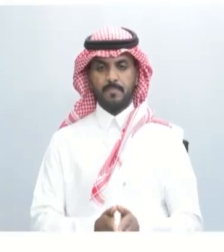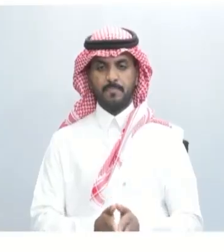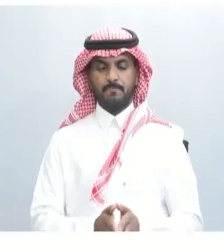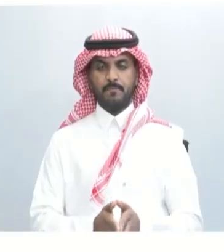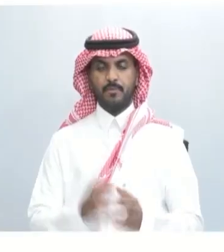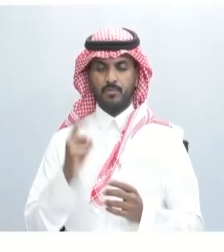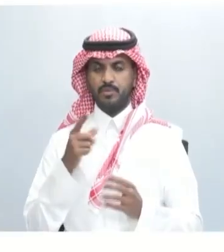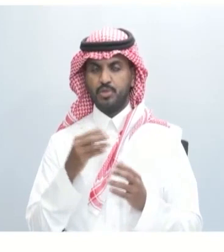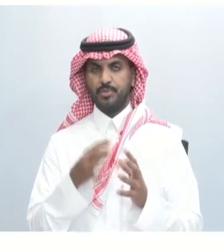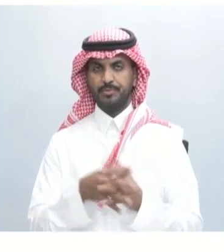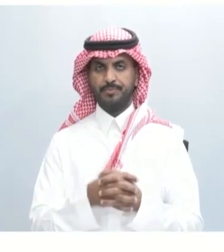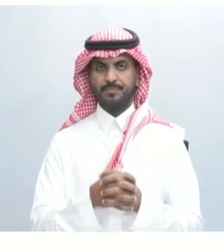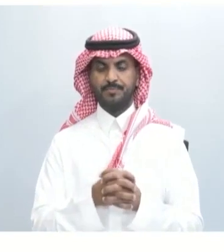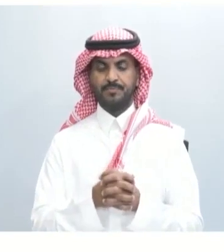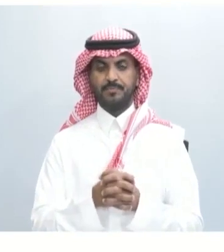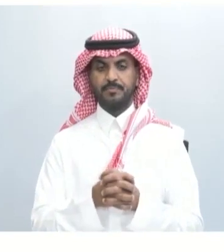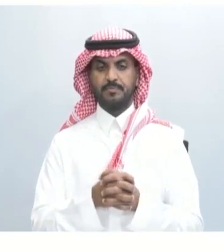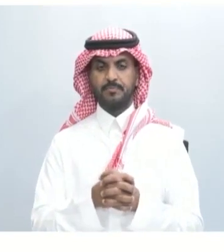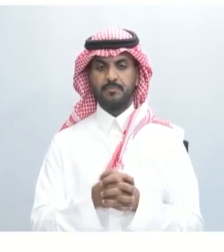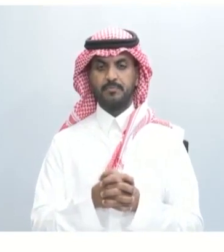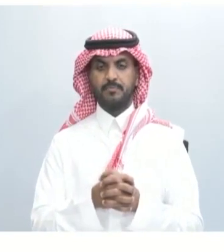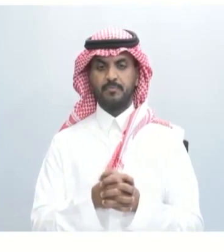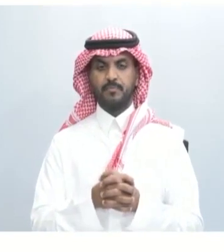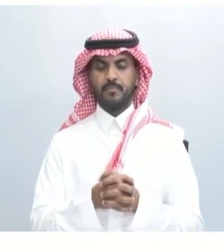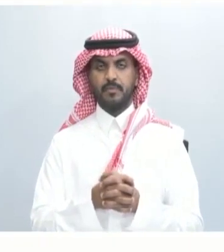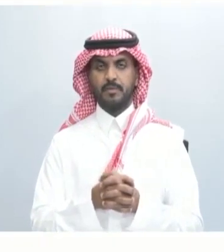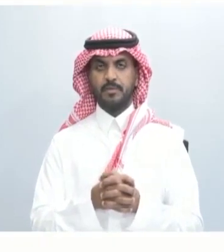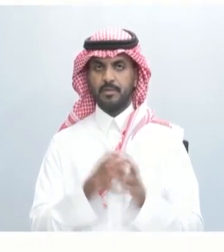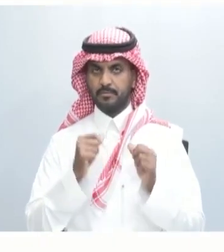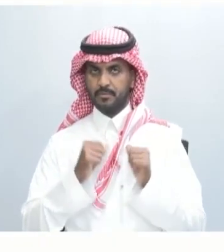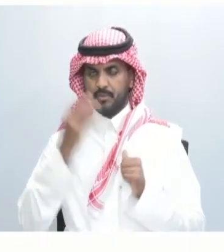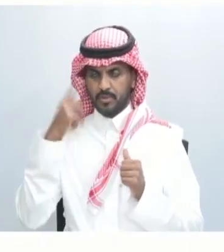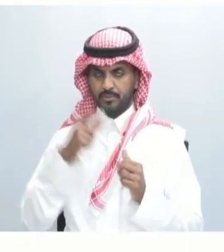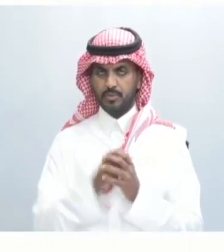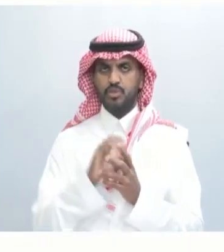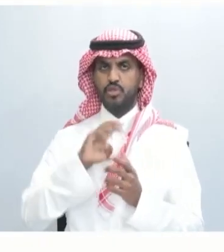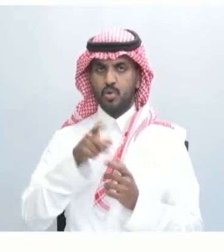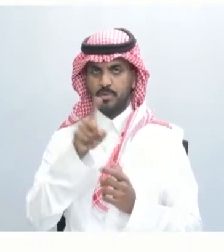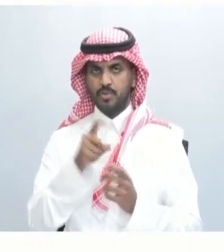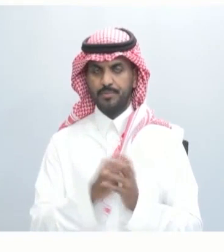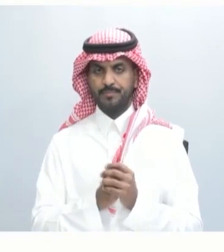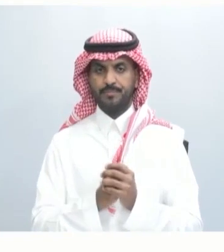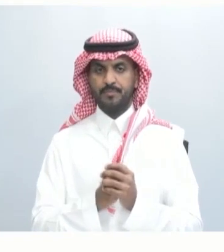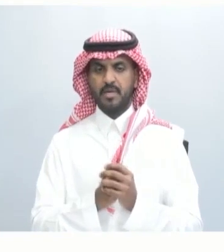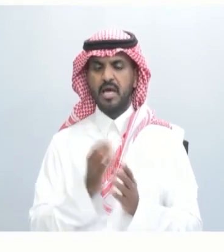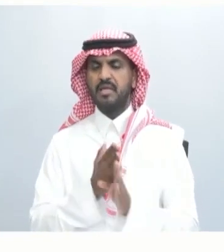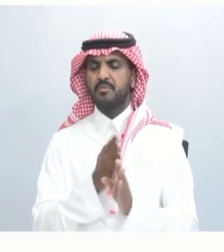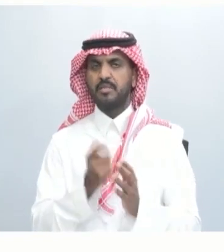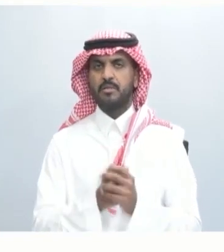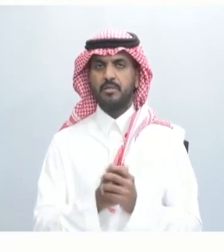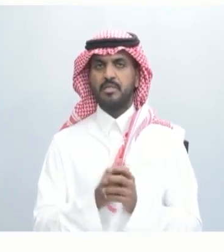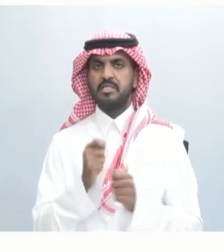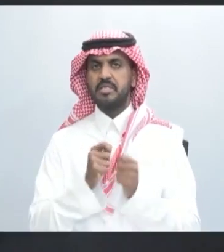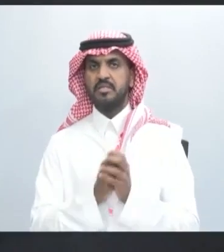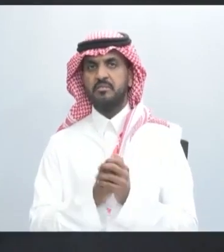هاي مبدعين صوت الاجابه مبارك الله فيكم اذا ابنائي بناتي حتى نجيب على هذا السؤال الذين اكثر من طريق ممكن